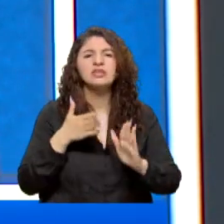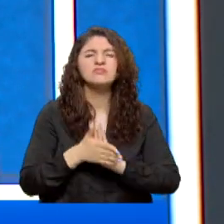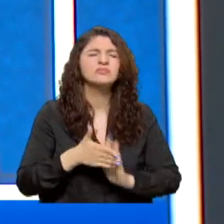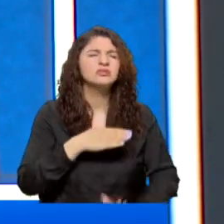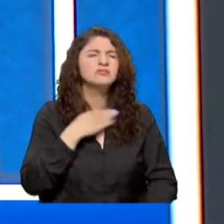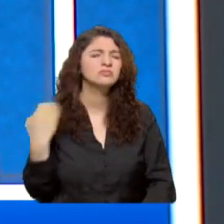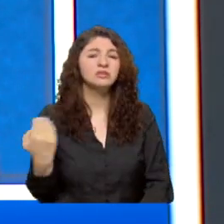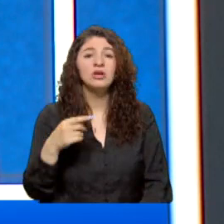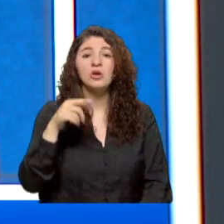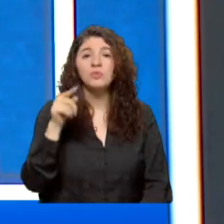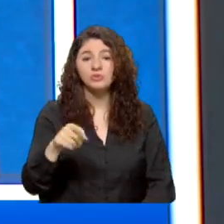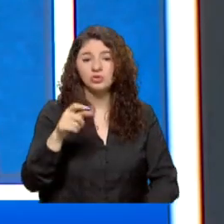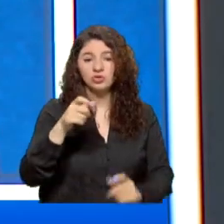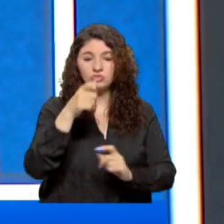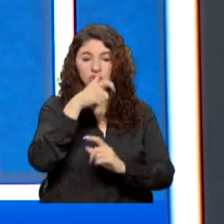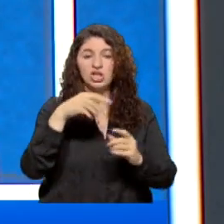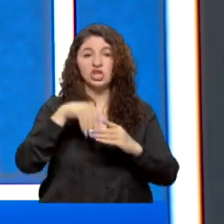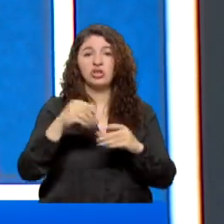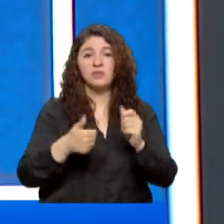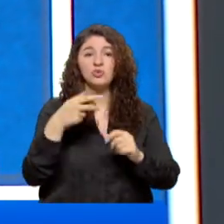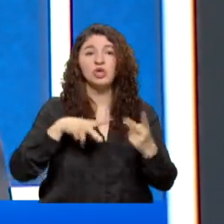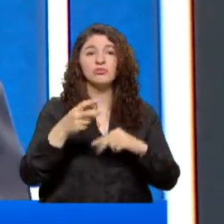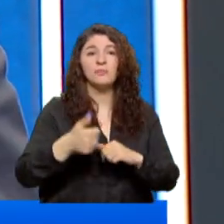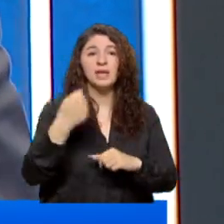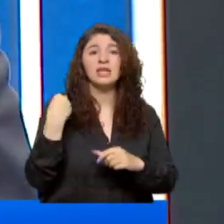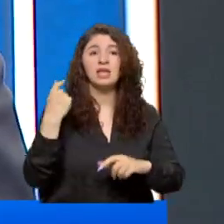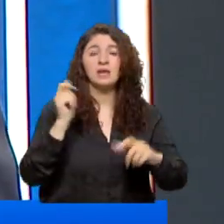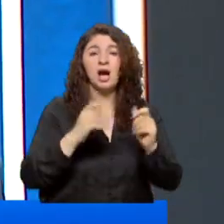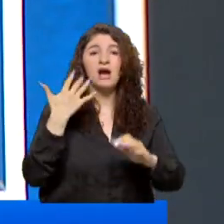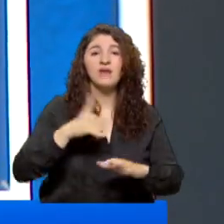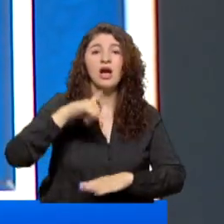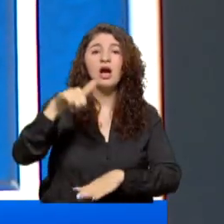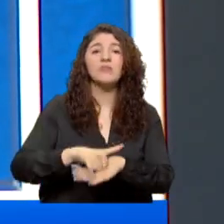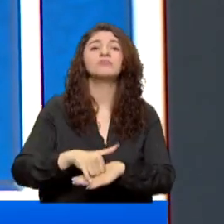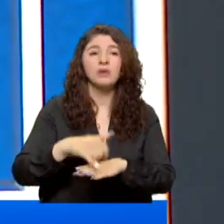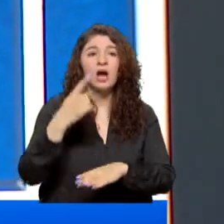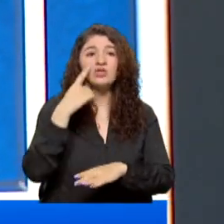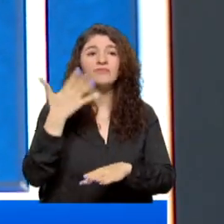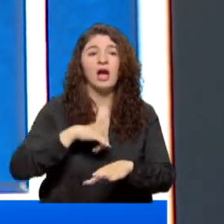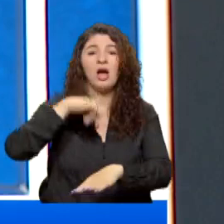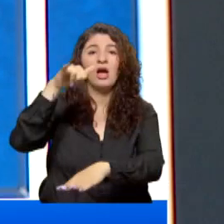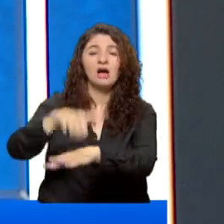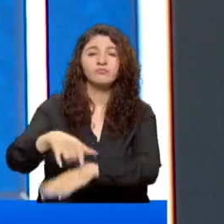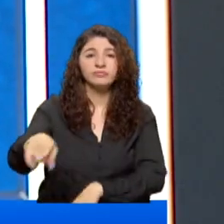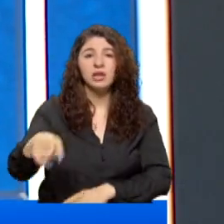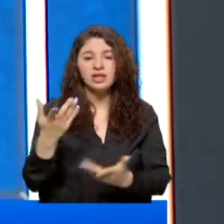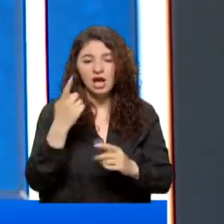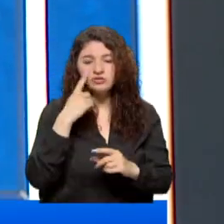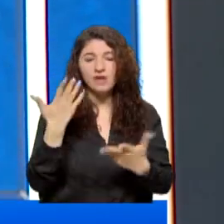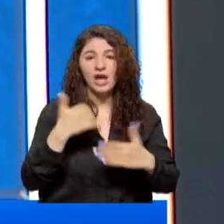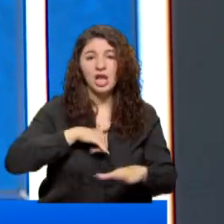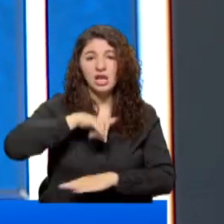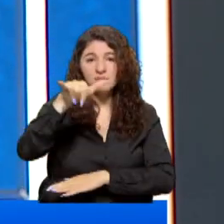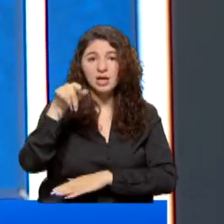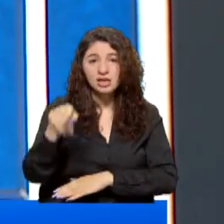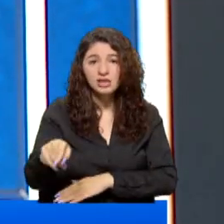evine ulaşamadı ve bu ülkenin içişleri bakanı ile Ulaştırma Bakanı yeni yapılan Havaalanı yenemediler Atatürk havaalanına indiler yani Atatürk